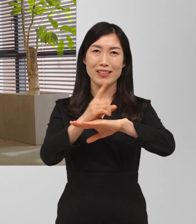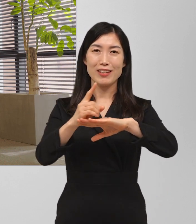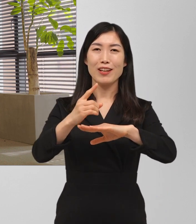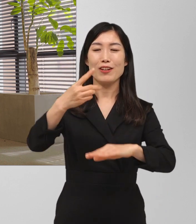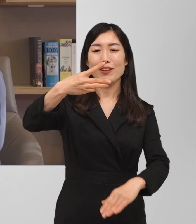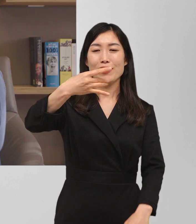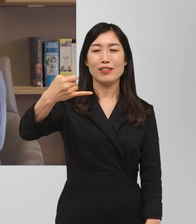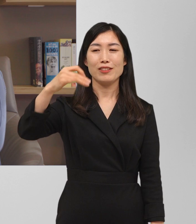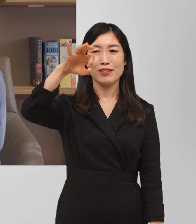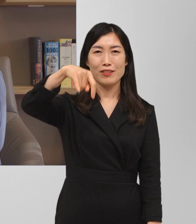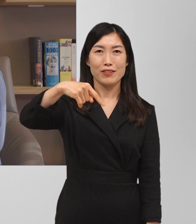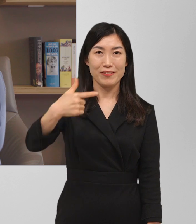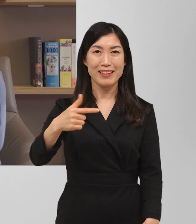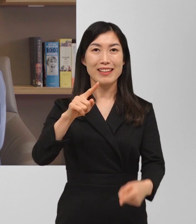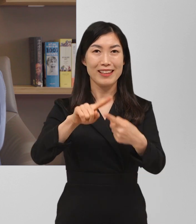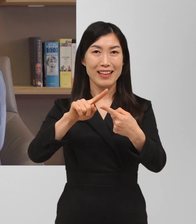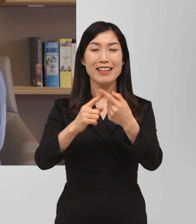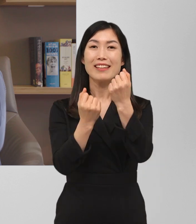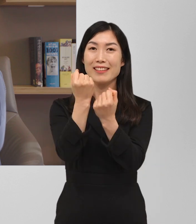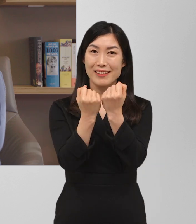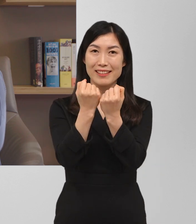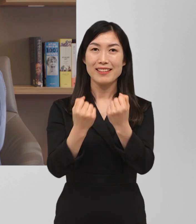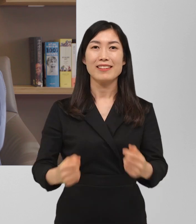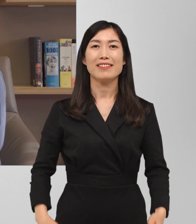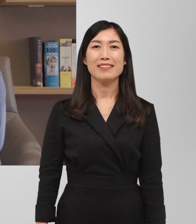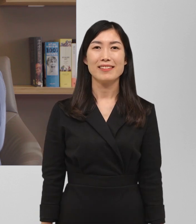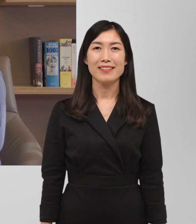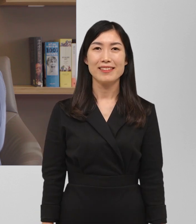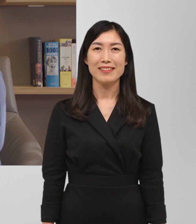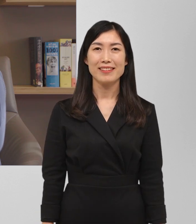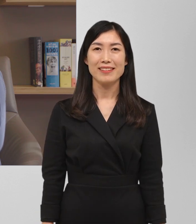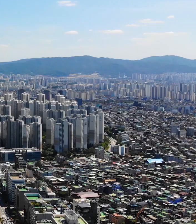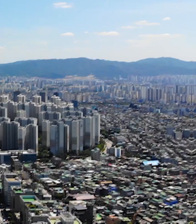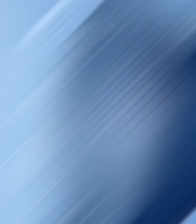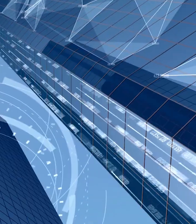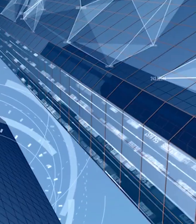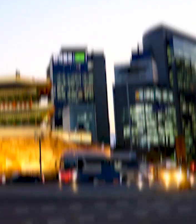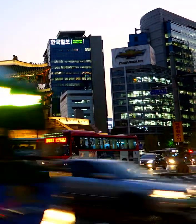핵심 사업인 디지털 트윈에 대해서 한번 이야기해 보도록 하겠습니다.